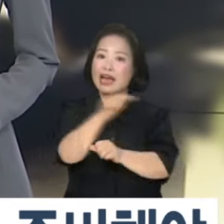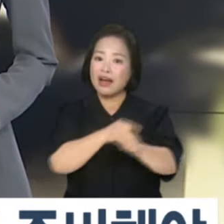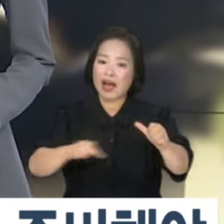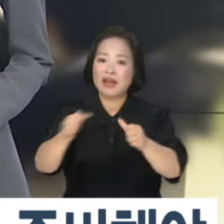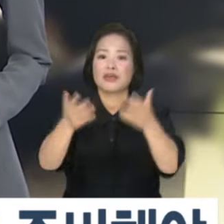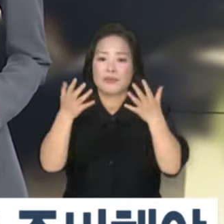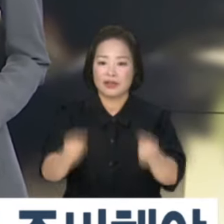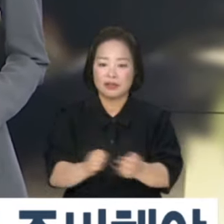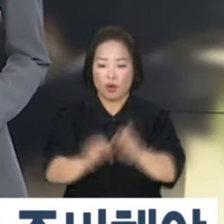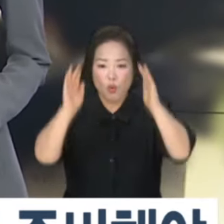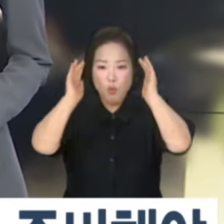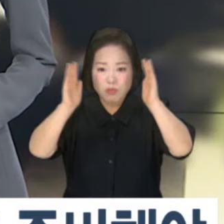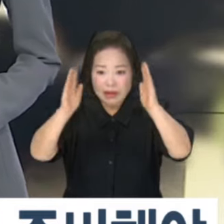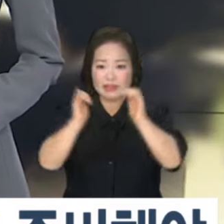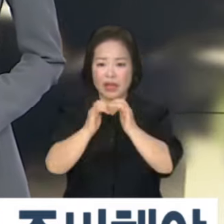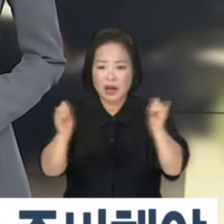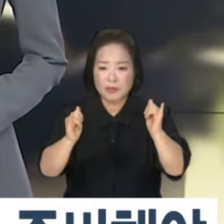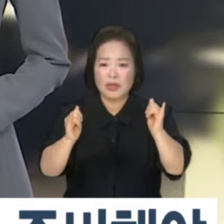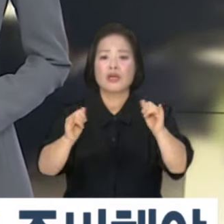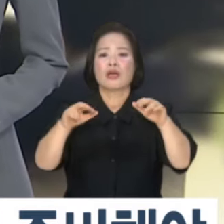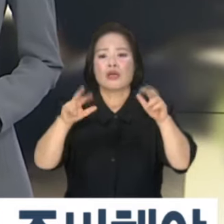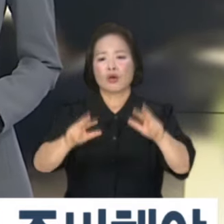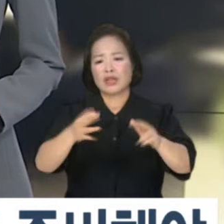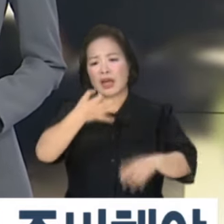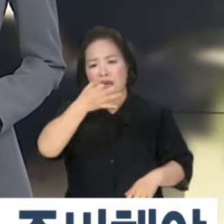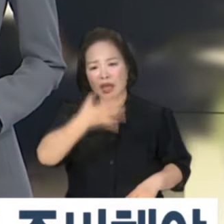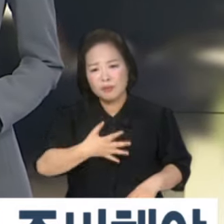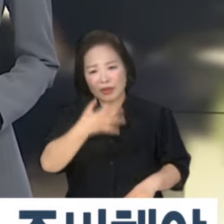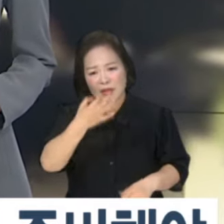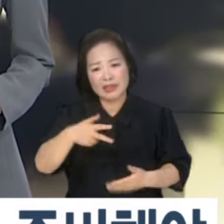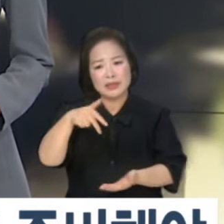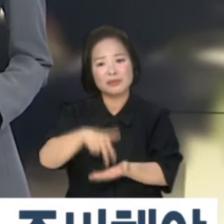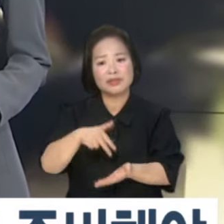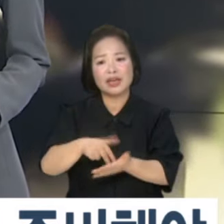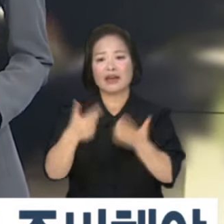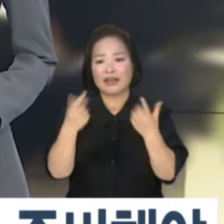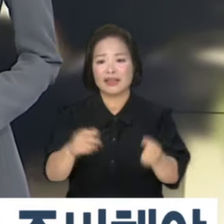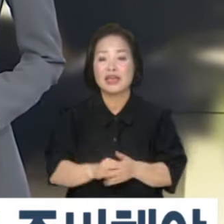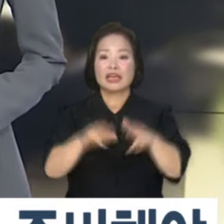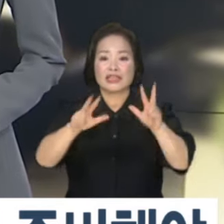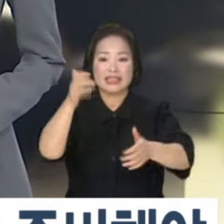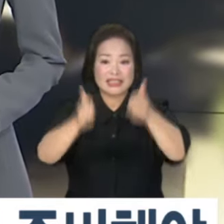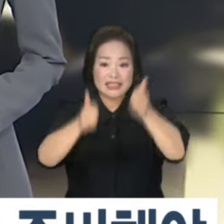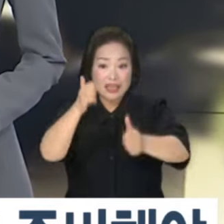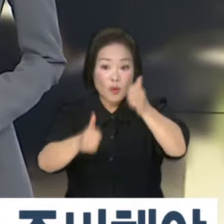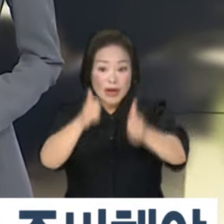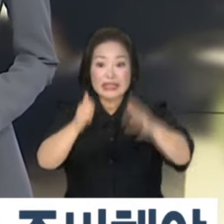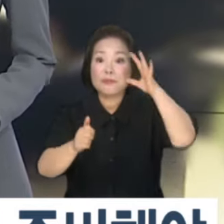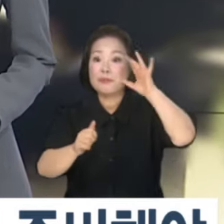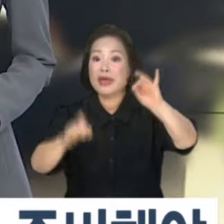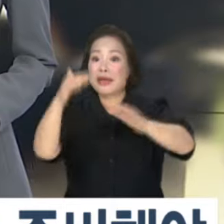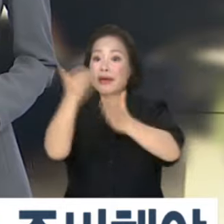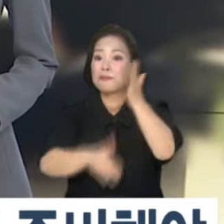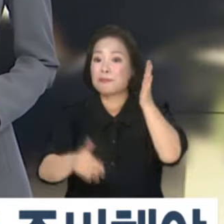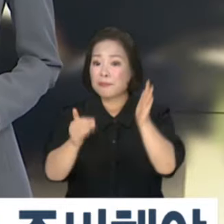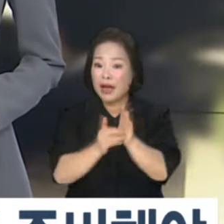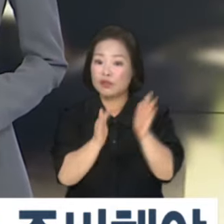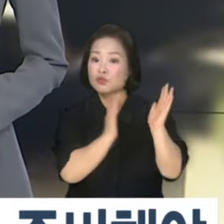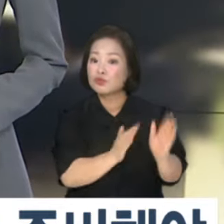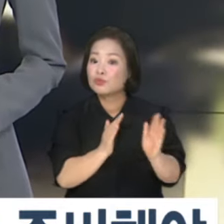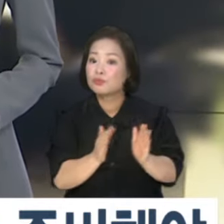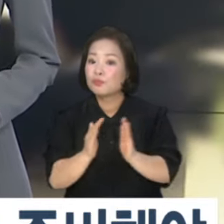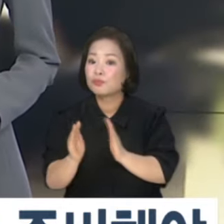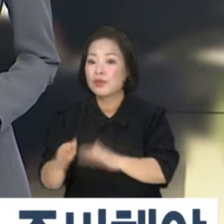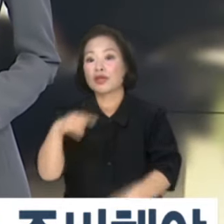무엇보다 수험생들도 더위 힘든 시간 보내고 있을 텐데요 수능까지 100일도 남지 않았습니다 남은 기간 어떤 준비들이